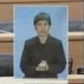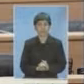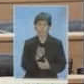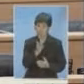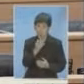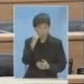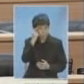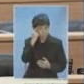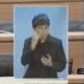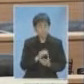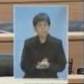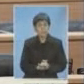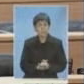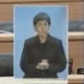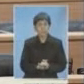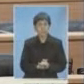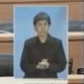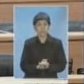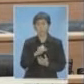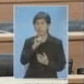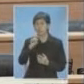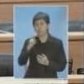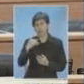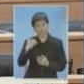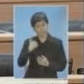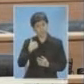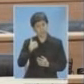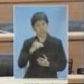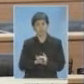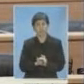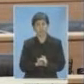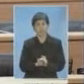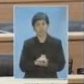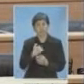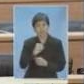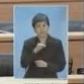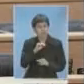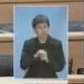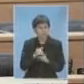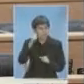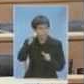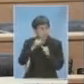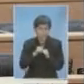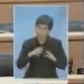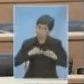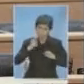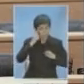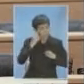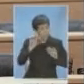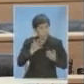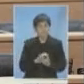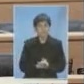ท่านเคยคงจะจำได้ว่าท่านสมศักดิ์เคยมีกรณีนะครับมีเสียงคล้ายๆท่านผมจำไม่ได้ว่าท่านยอมรับแล้วหรือยัง